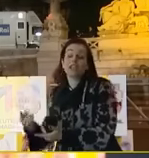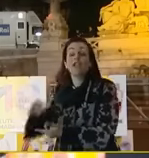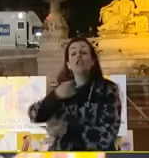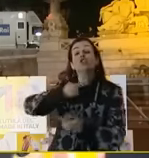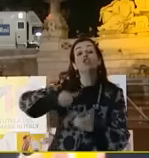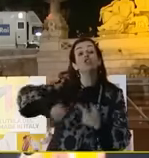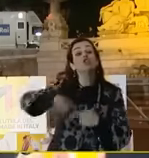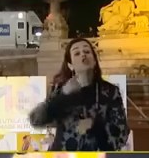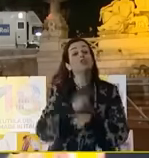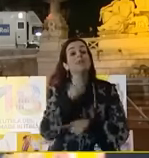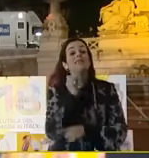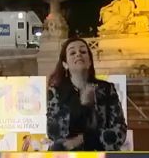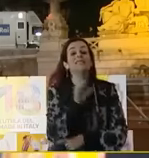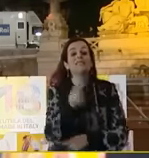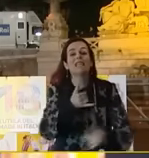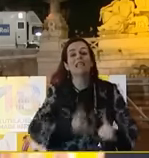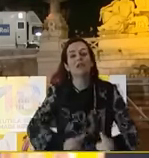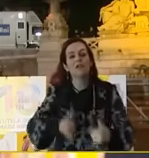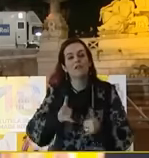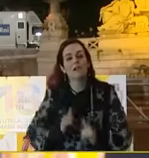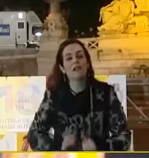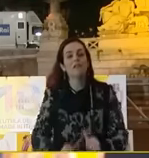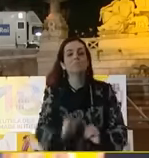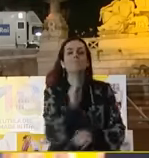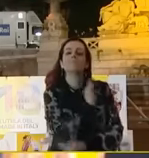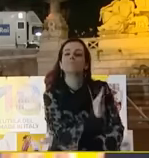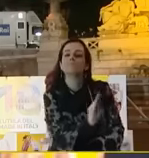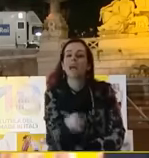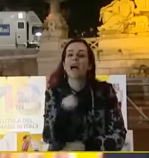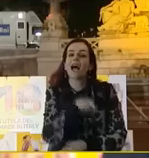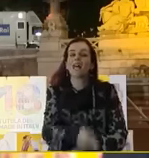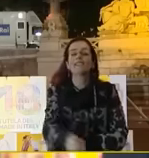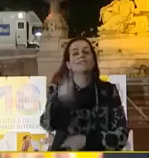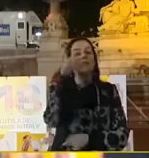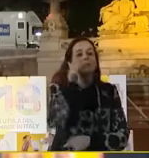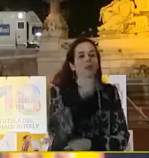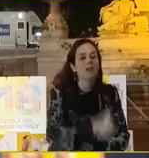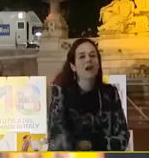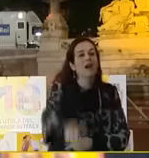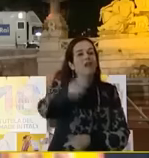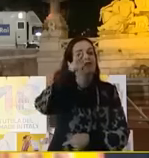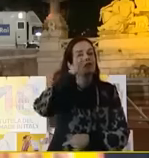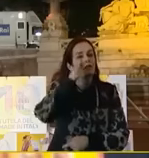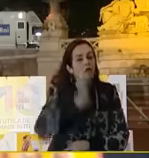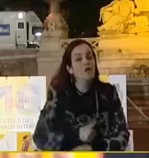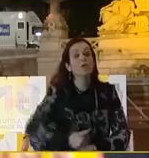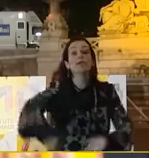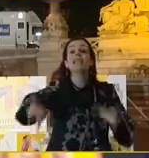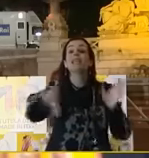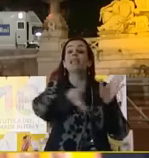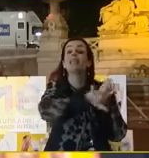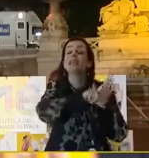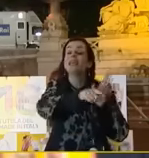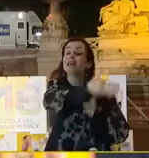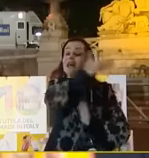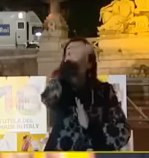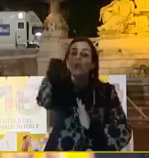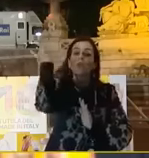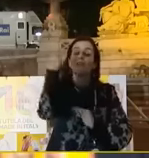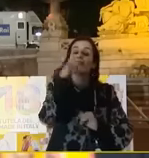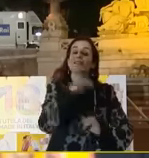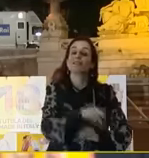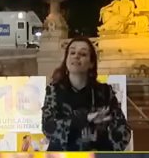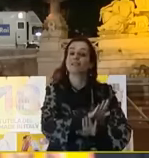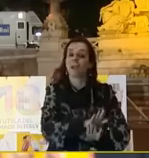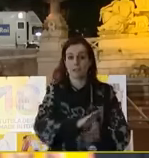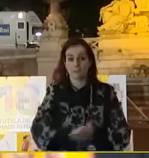figli ad essere bravi, no? Ad essere furbi e a combattere per la legalità, perché la legalità, oltre ad essere un valore, porta posti di lavoro.